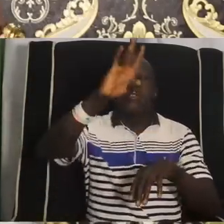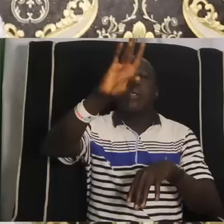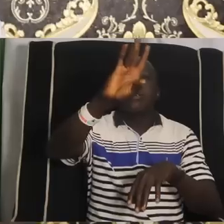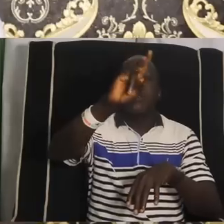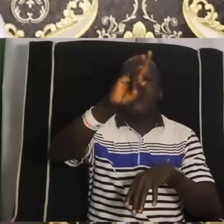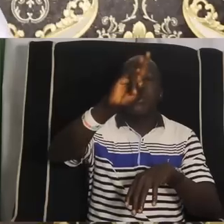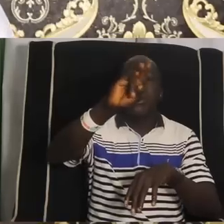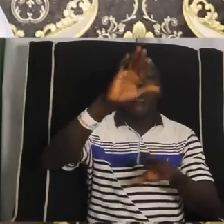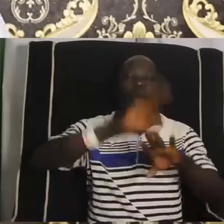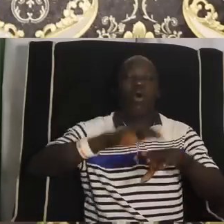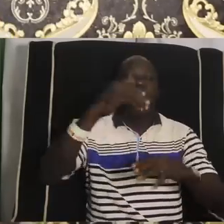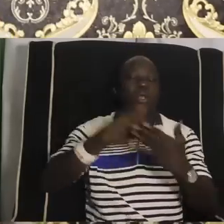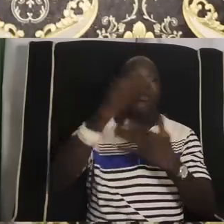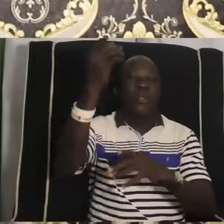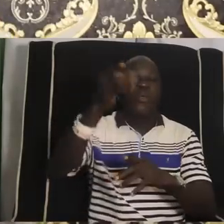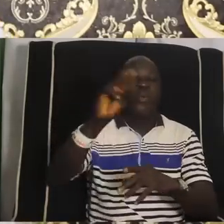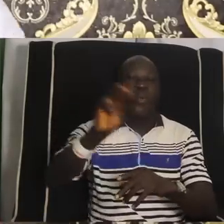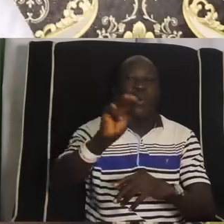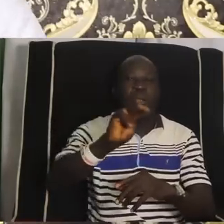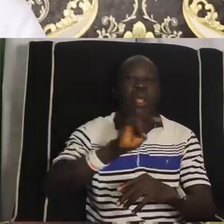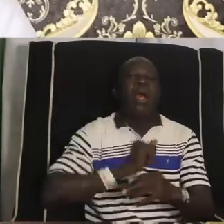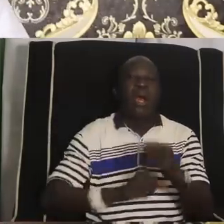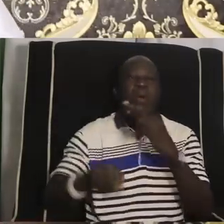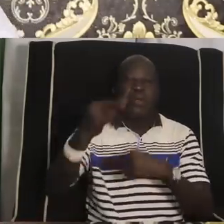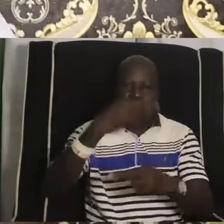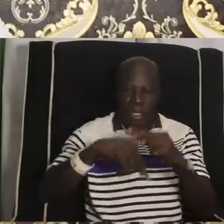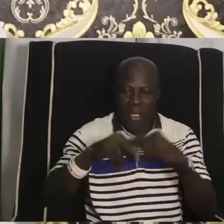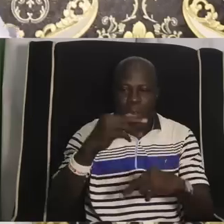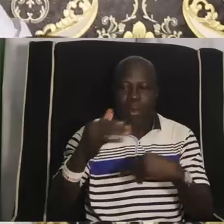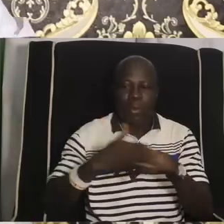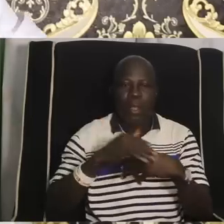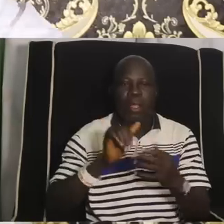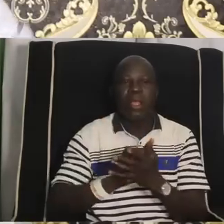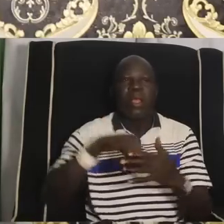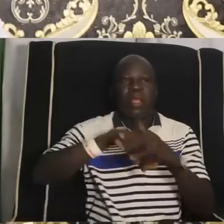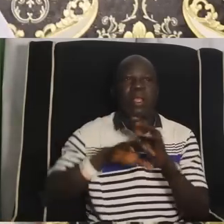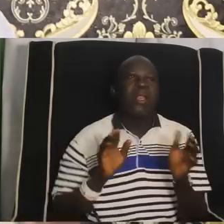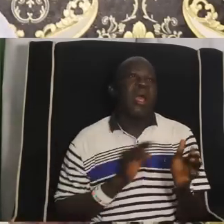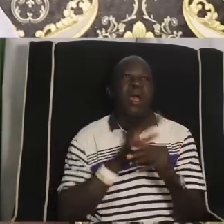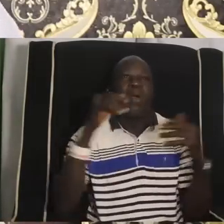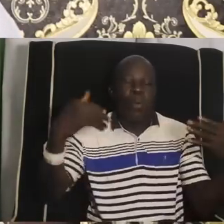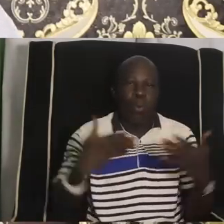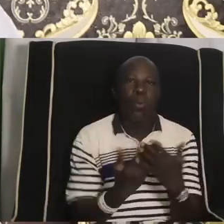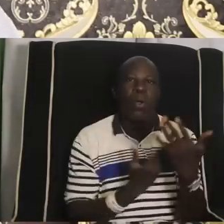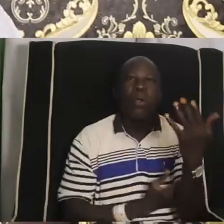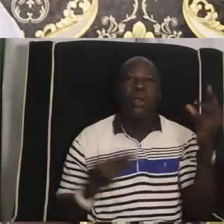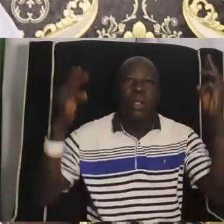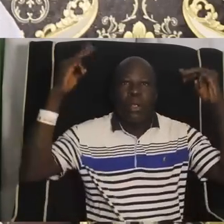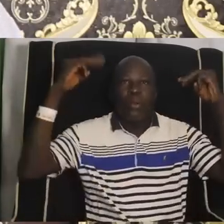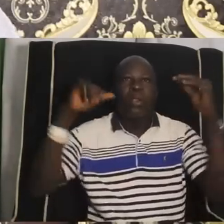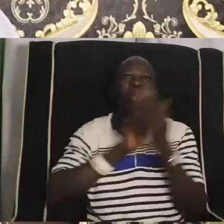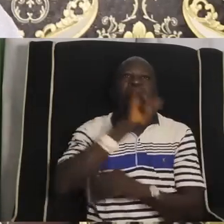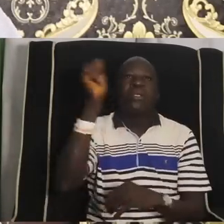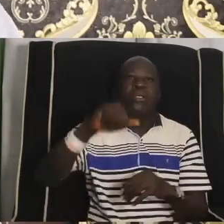On the 17th. Ọjọ́ Monday. On Monday. Mari yi pada die die. You say it's a bit of changes. Ninu ipade iri owurọ. In managing program.